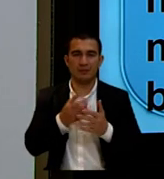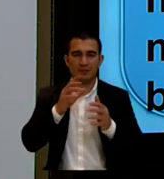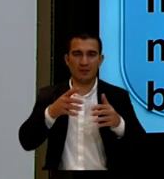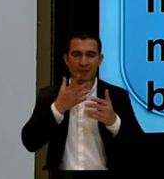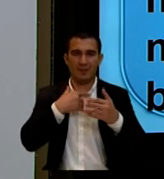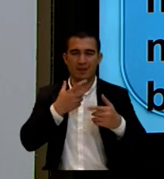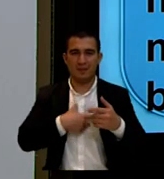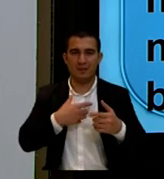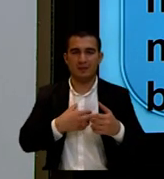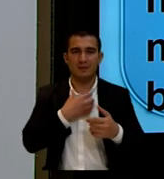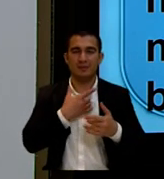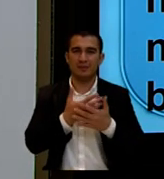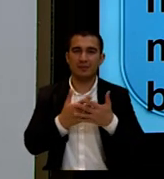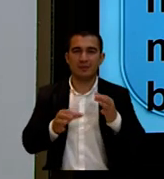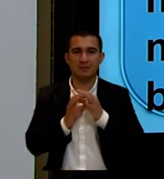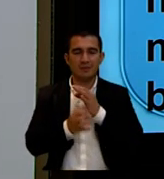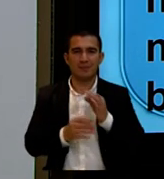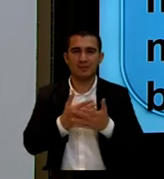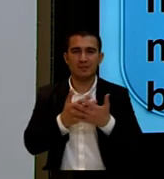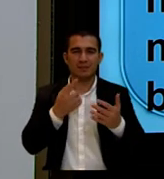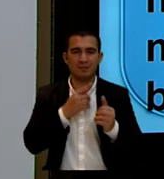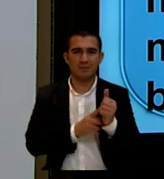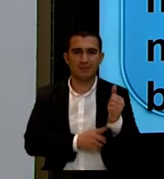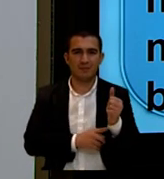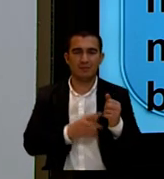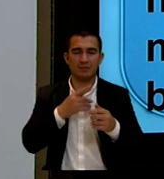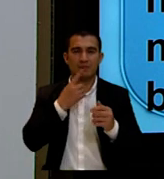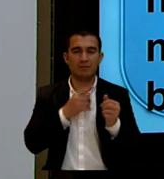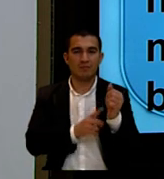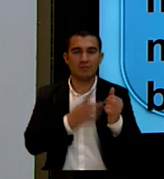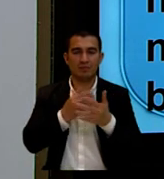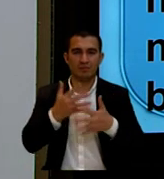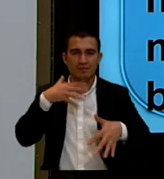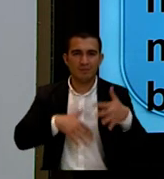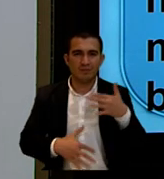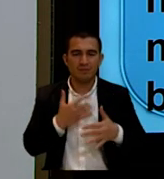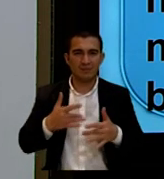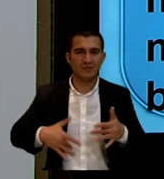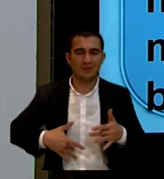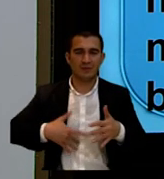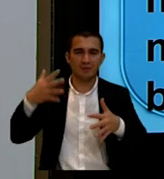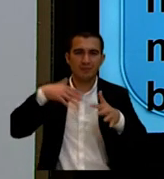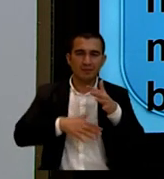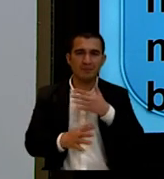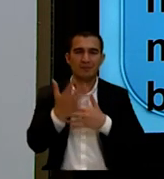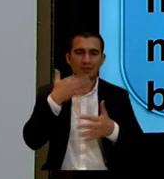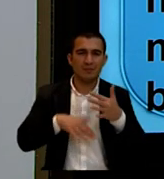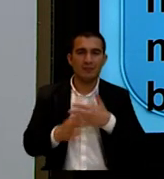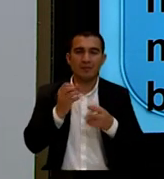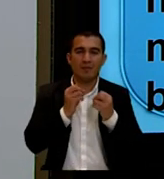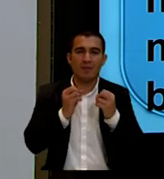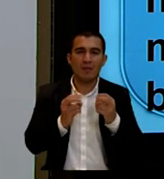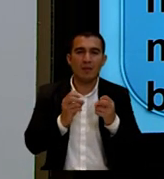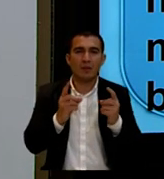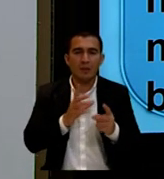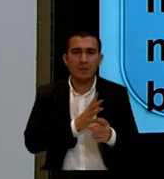Organizmlarning embrional rivojlanishida qon va qon aylanish sistemasining a'zolari mezodermadan